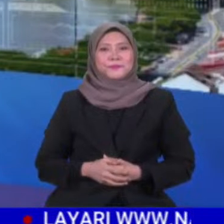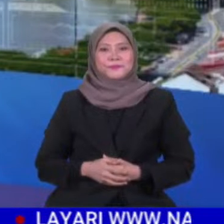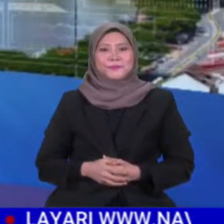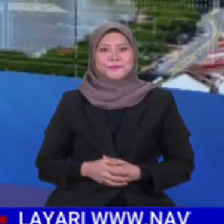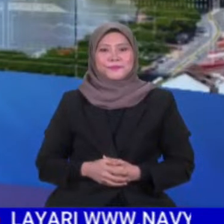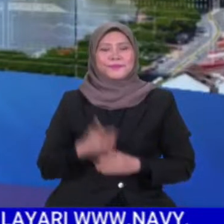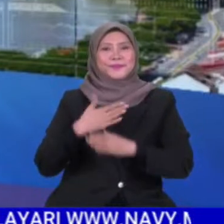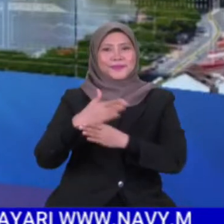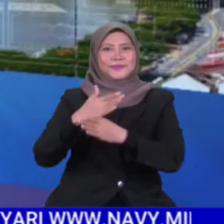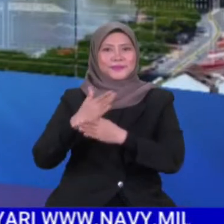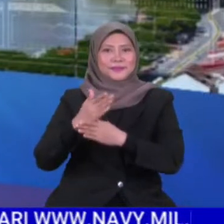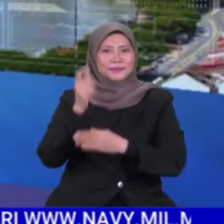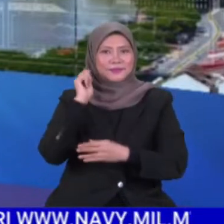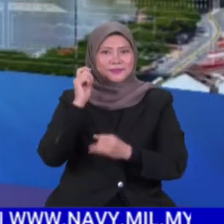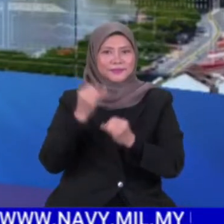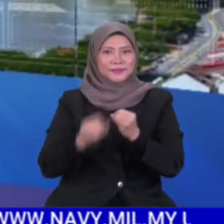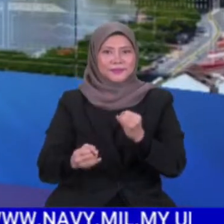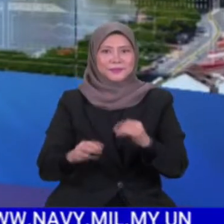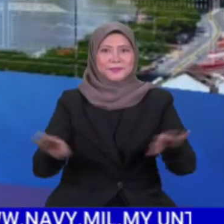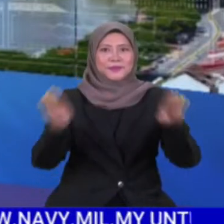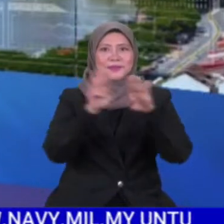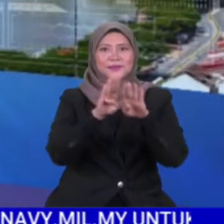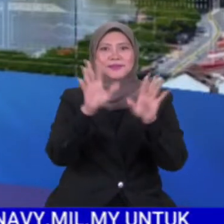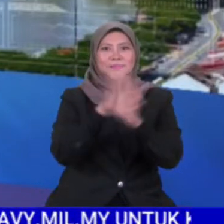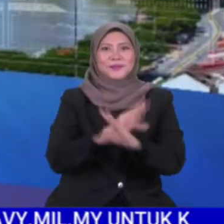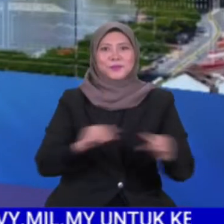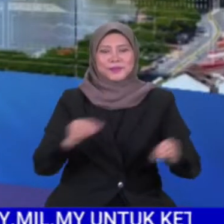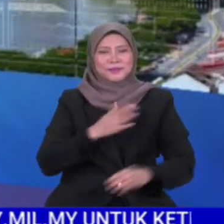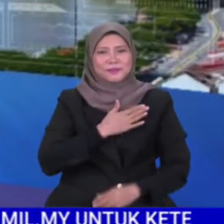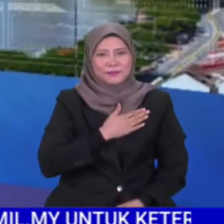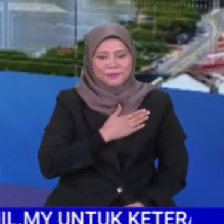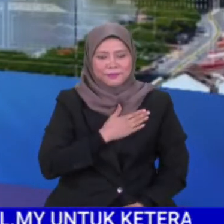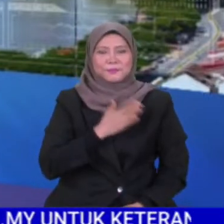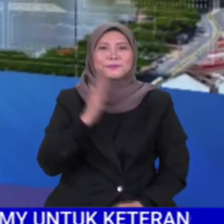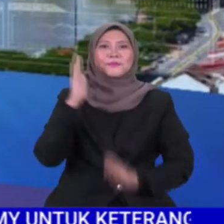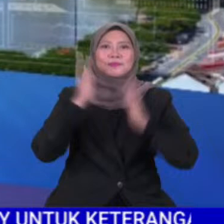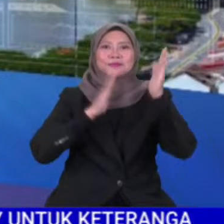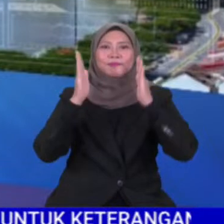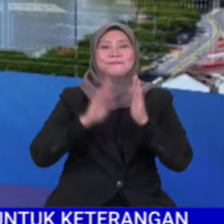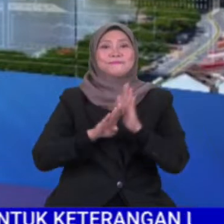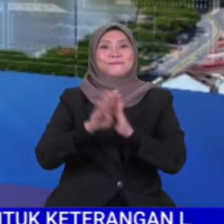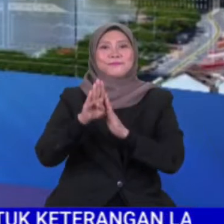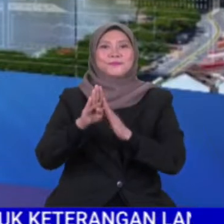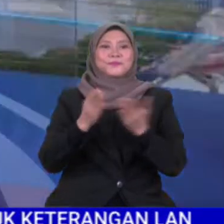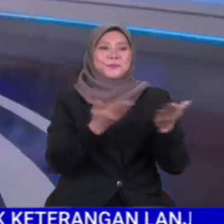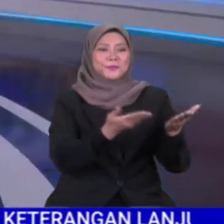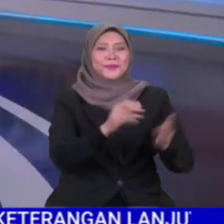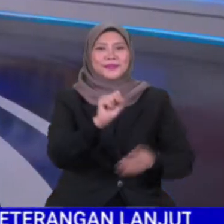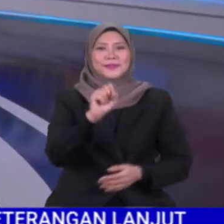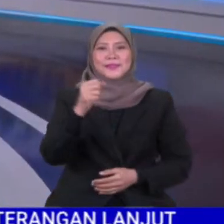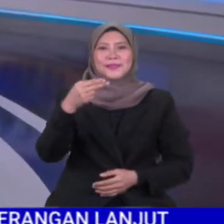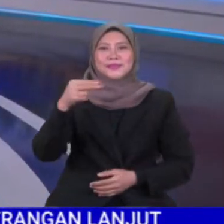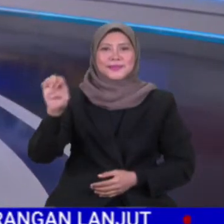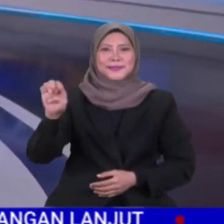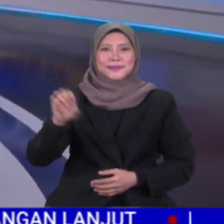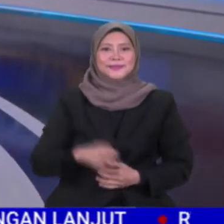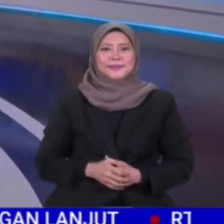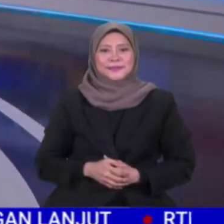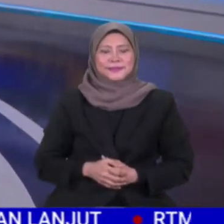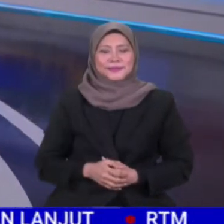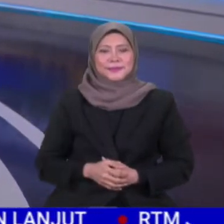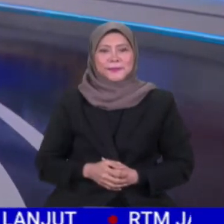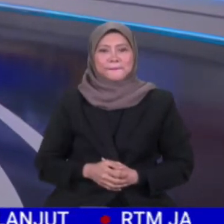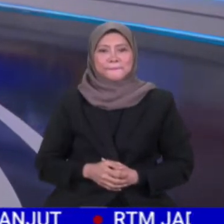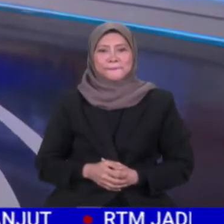Baik, saudara, perkongsian itu tadi mengakhiri berita dari Sarawak. Salam Malaysia Madani. Kita kembali bersama Sahi di Angkasa Puri. Sahi,